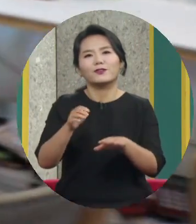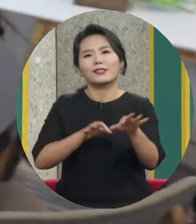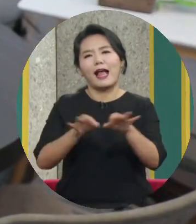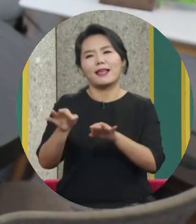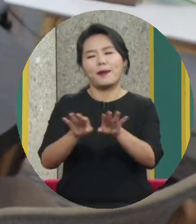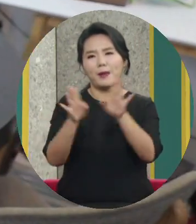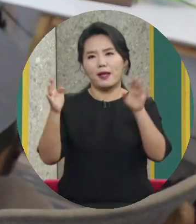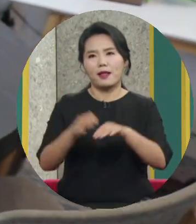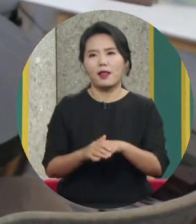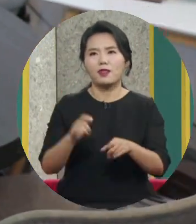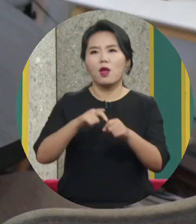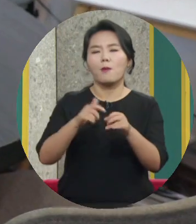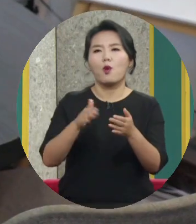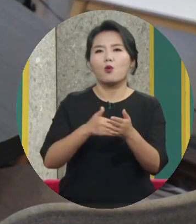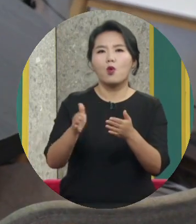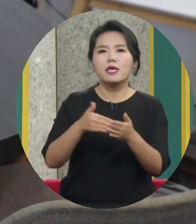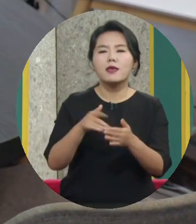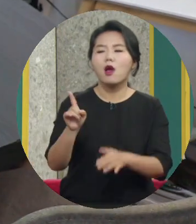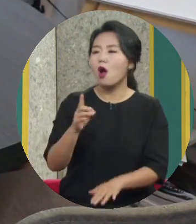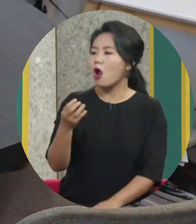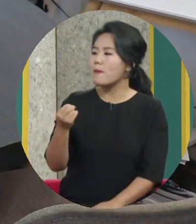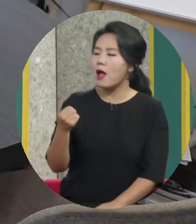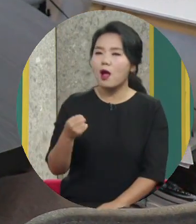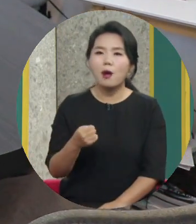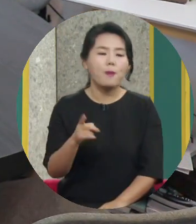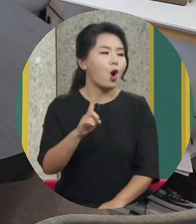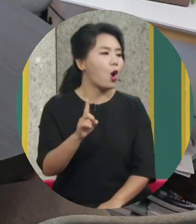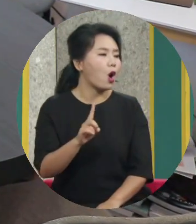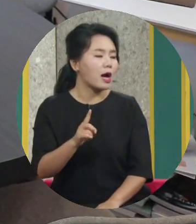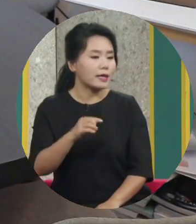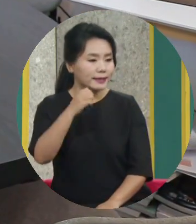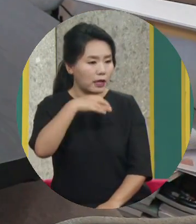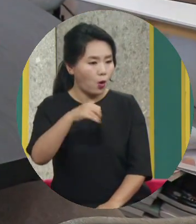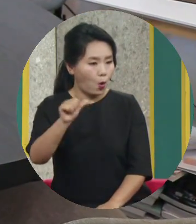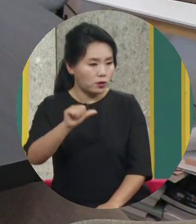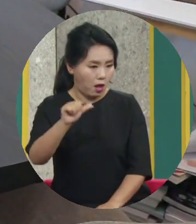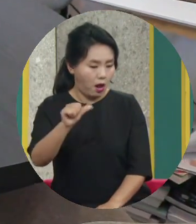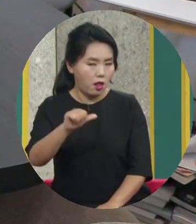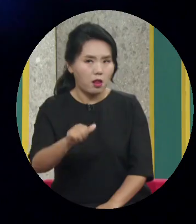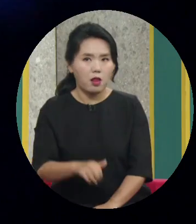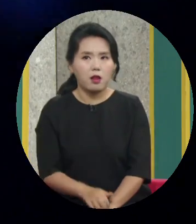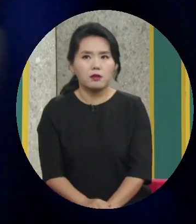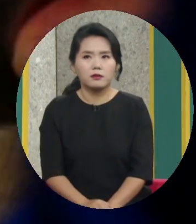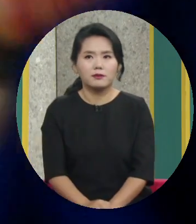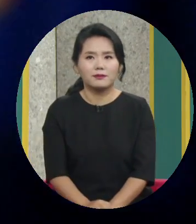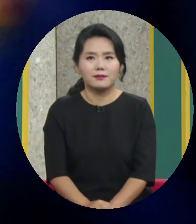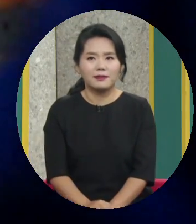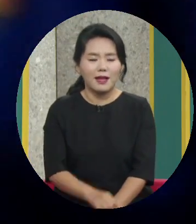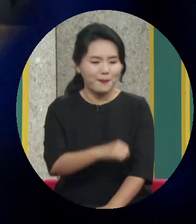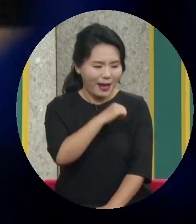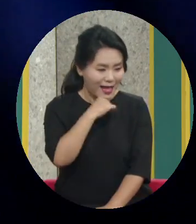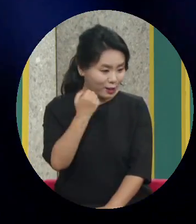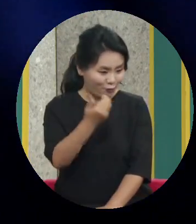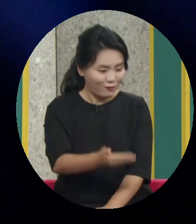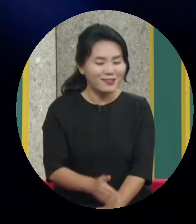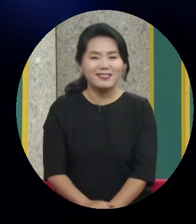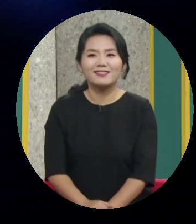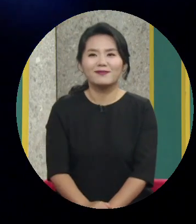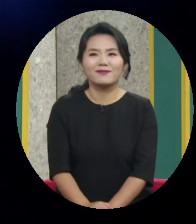얼마예요? 떡볶이는 저희가 어떤 걸로? 그냥 5,000원씩. 맛있게 해드릴게요.